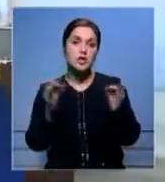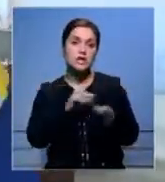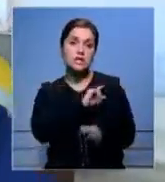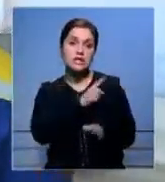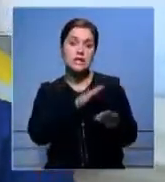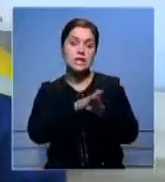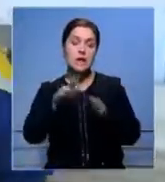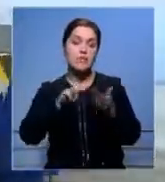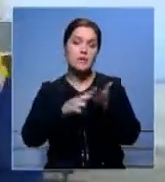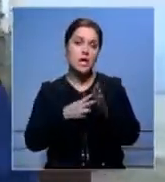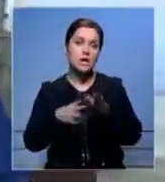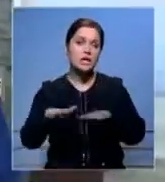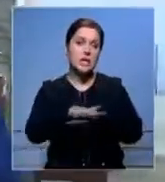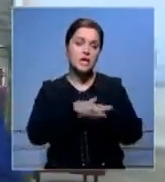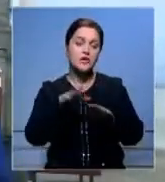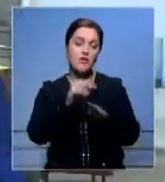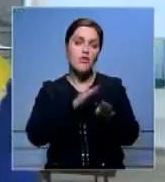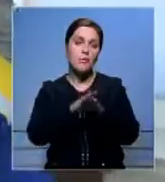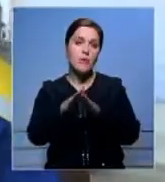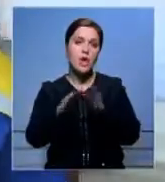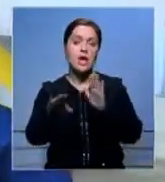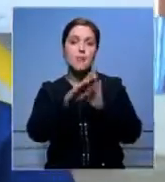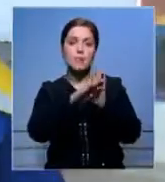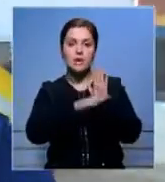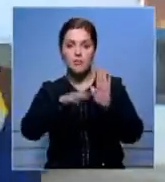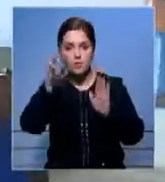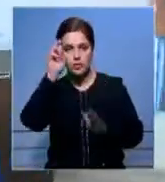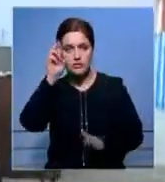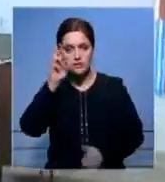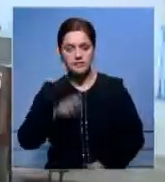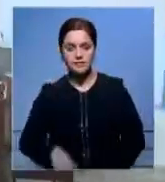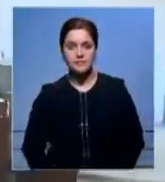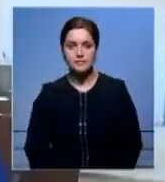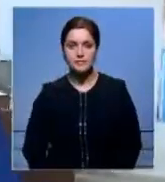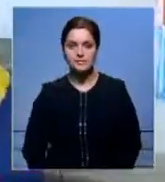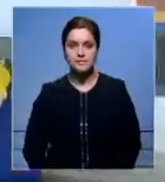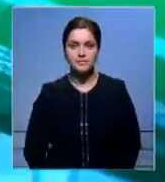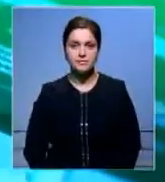все институциональные реформы. Это как раз-таки приведет нас к прогрессу.